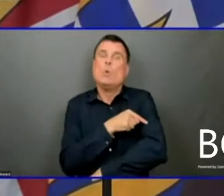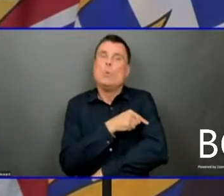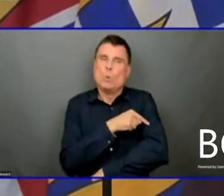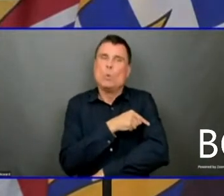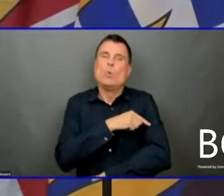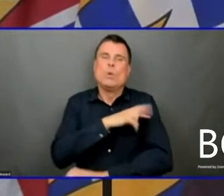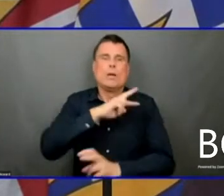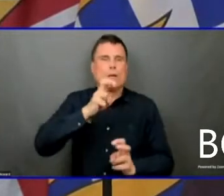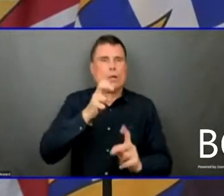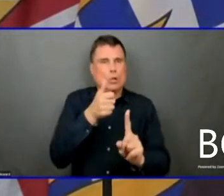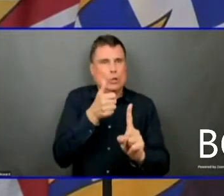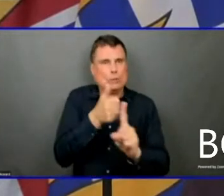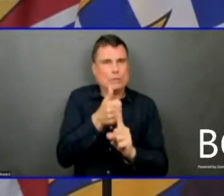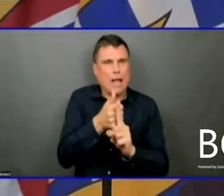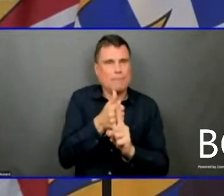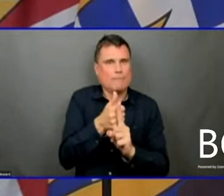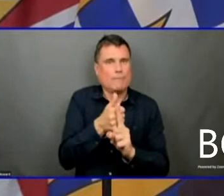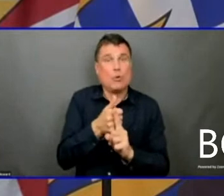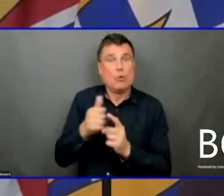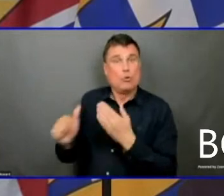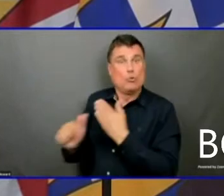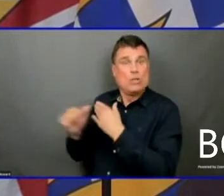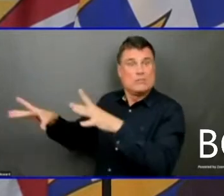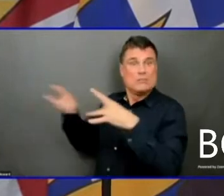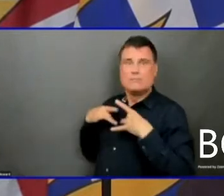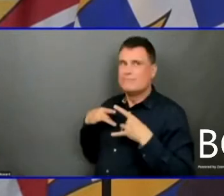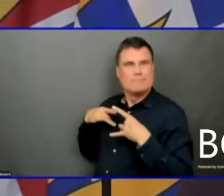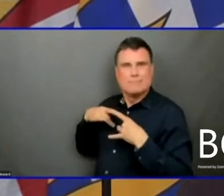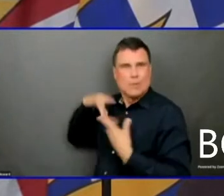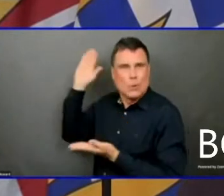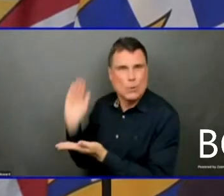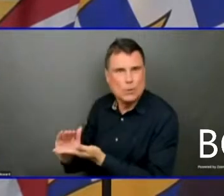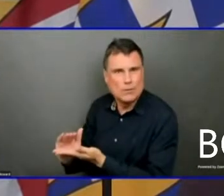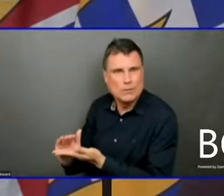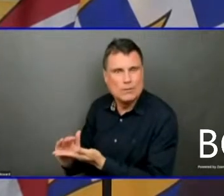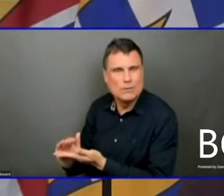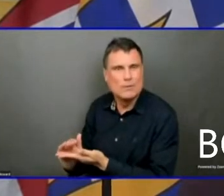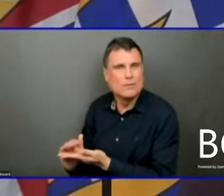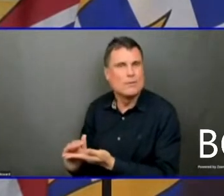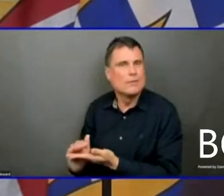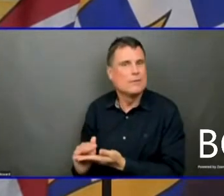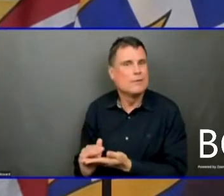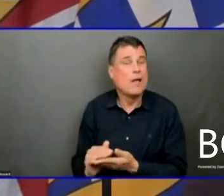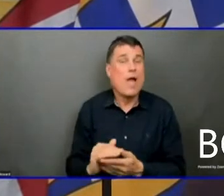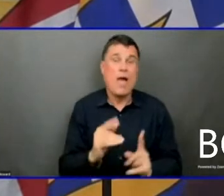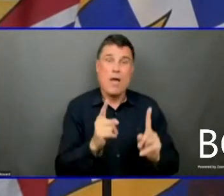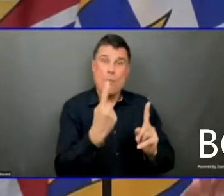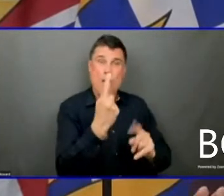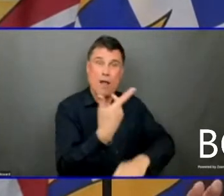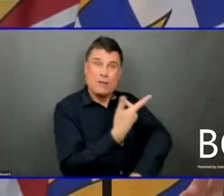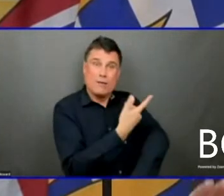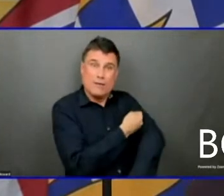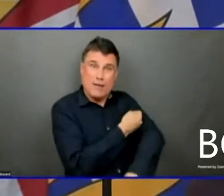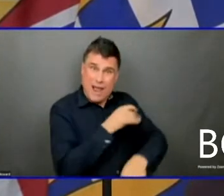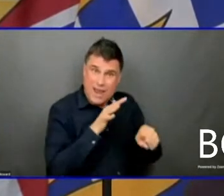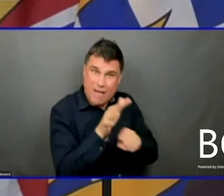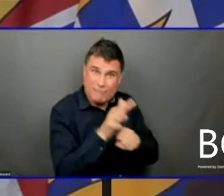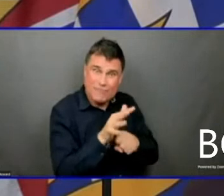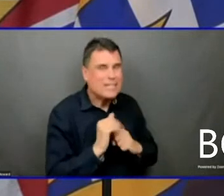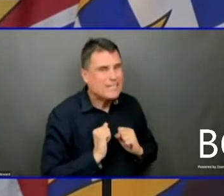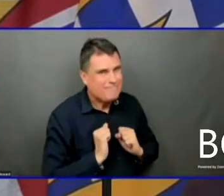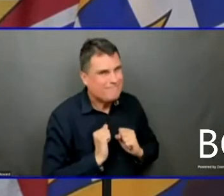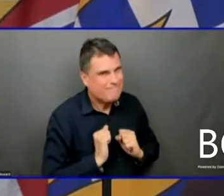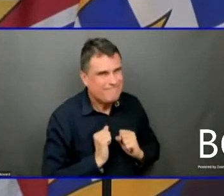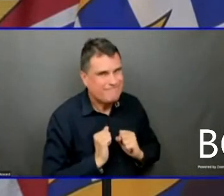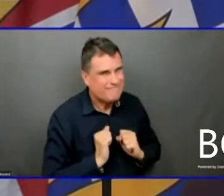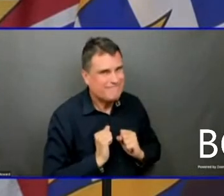苗的去注册。同时呢请大家一定要知道打了一针不等于你已经全部获得了疫